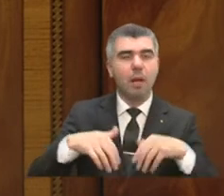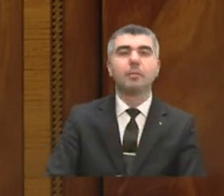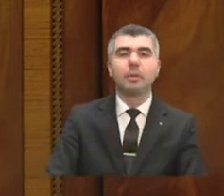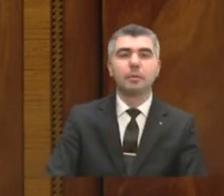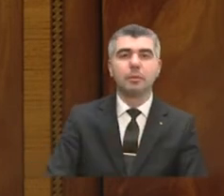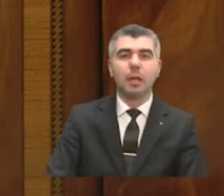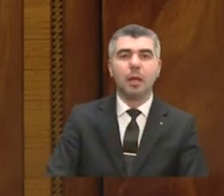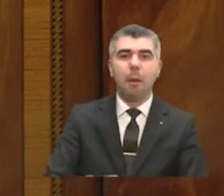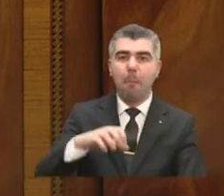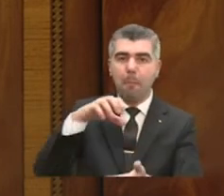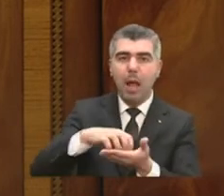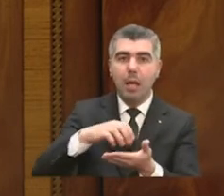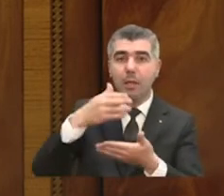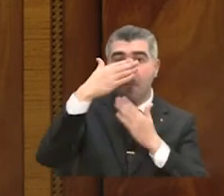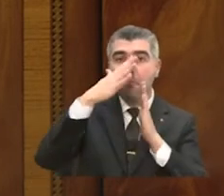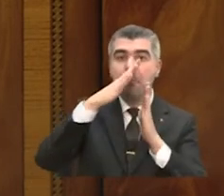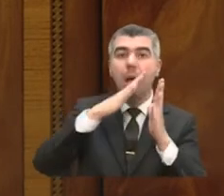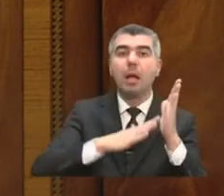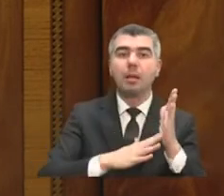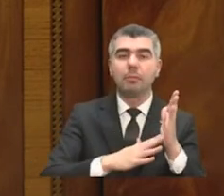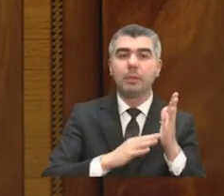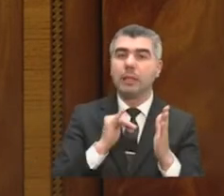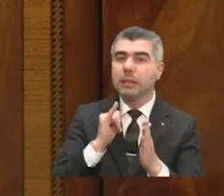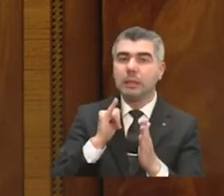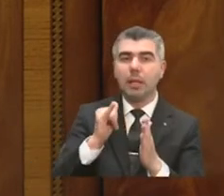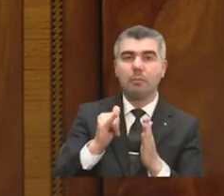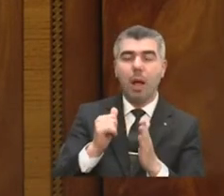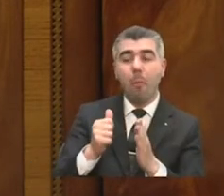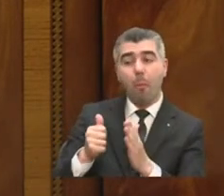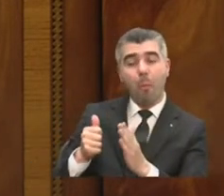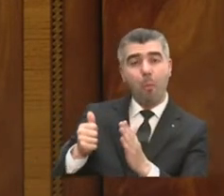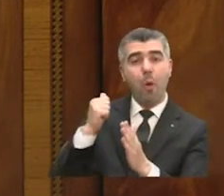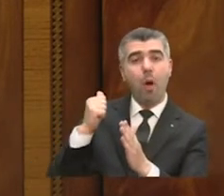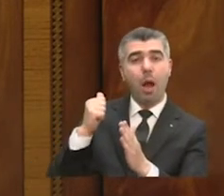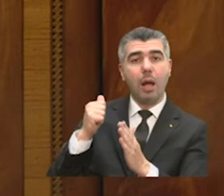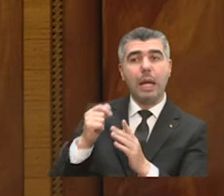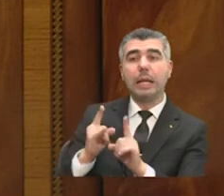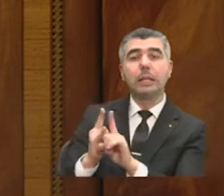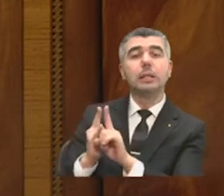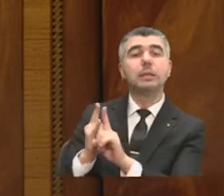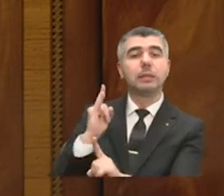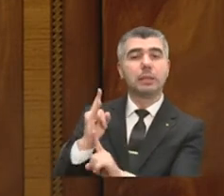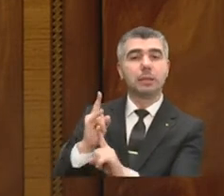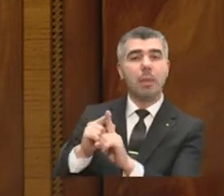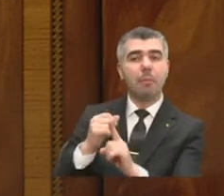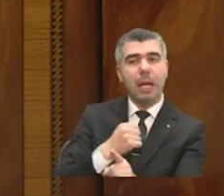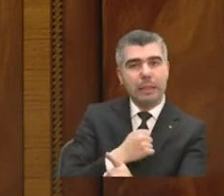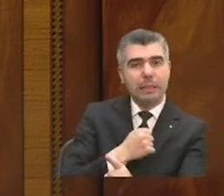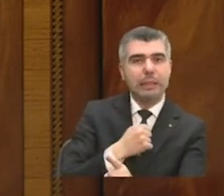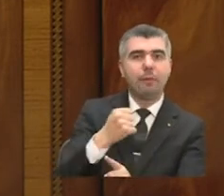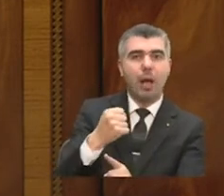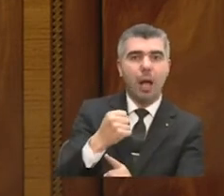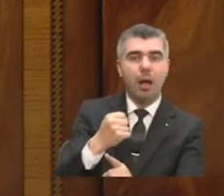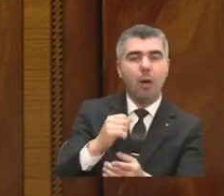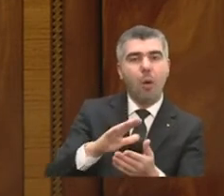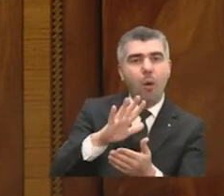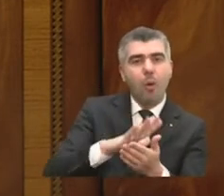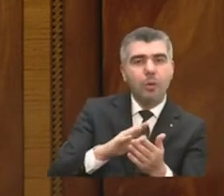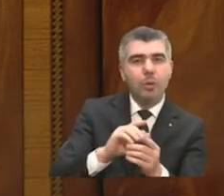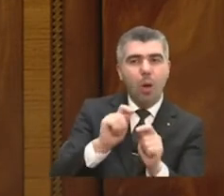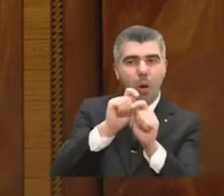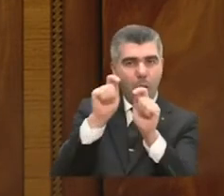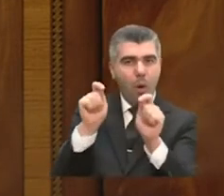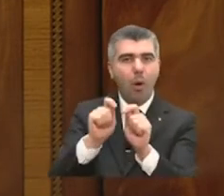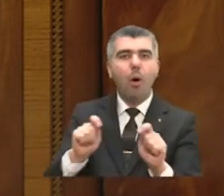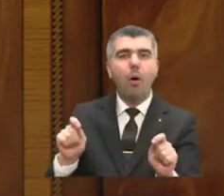les instructions éclairées de Sa Majesté le Roi. Le Maroc, qui a une tradition